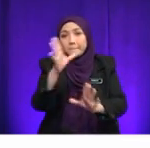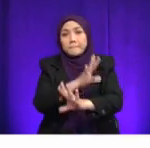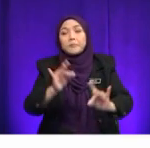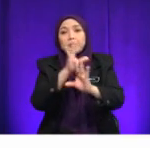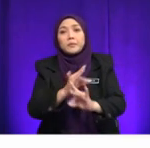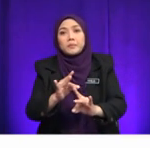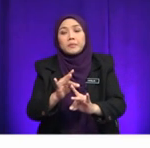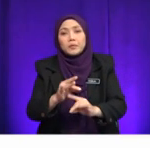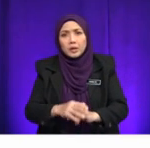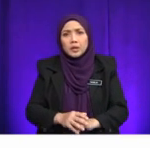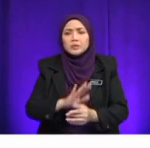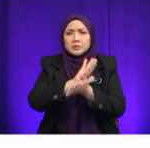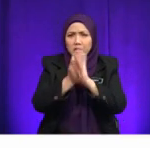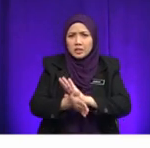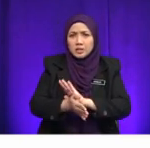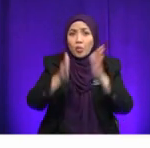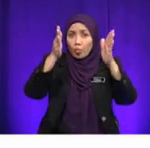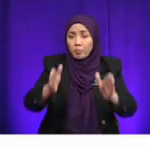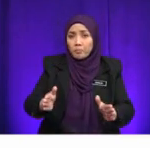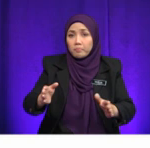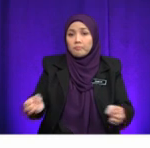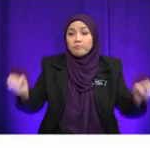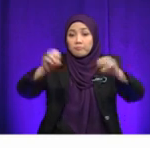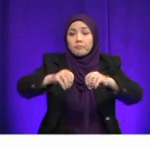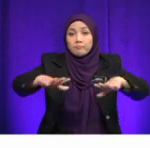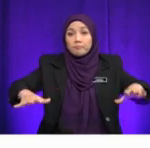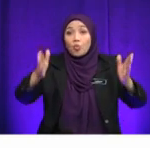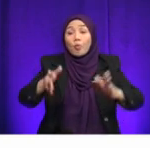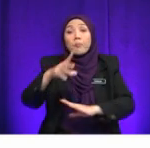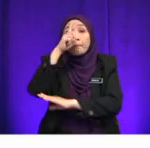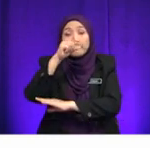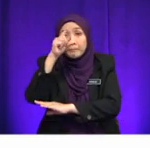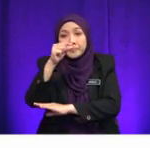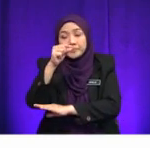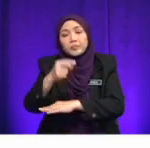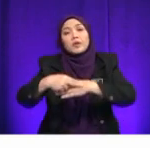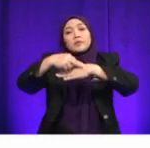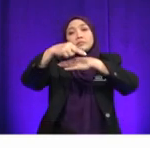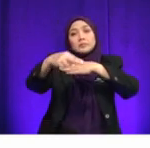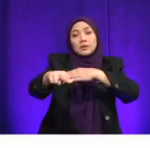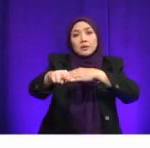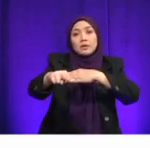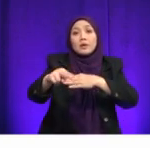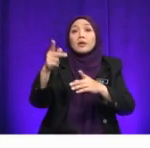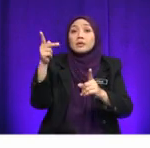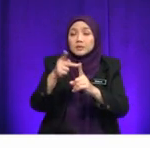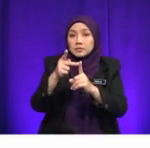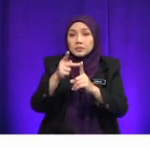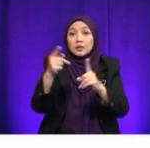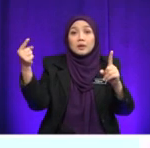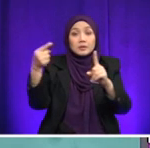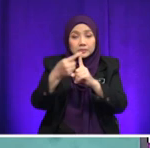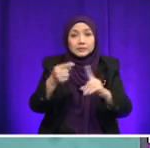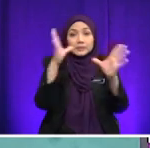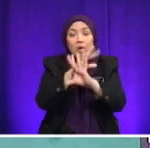British telah menghantar dua ahli parlimanya ke sarawa untuk mendapatkan persetujuan rakyat kita pergi pada